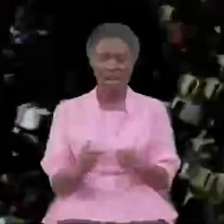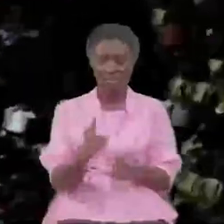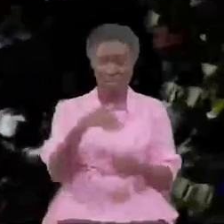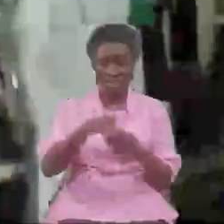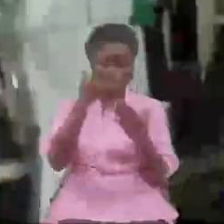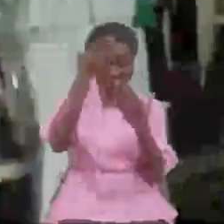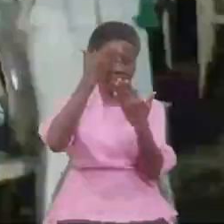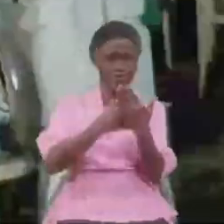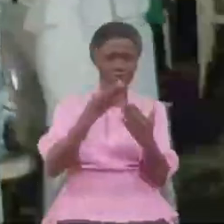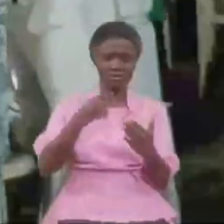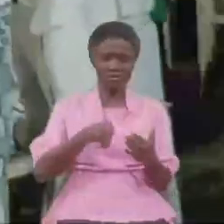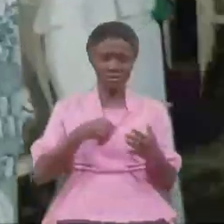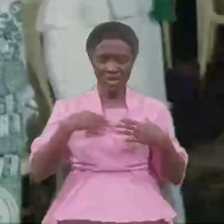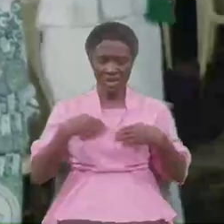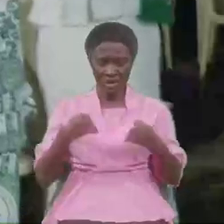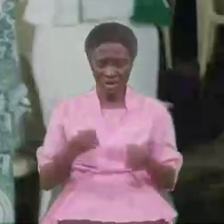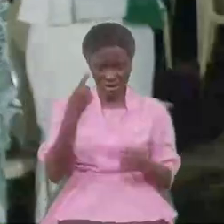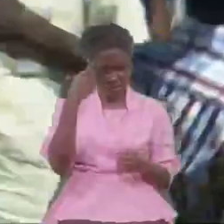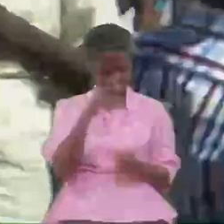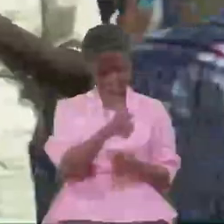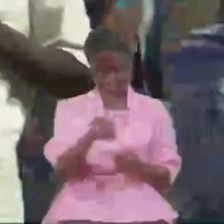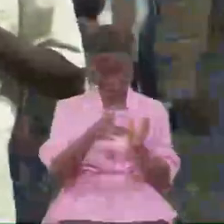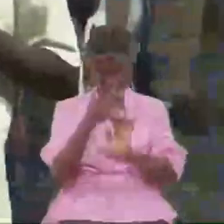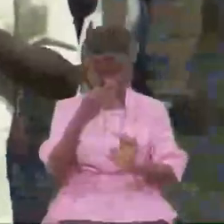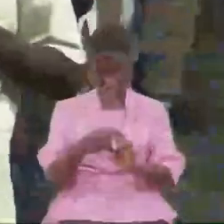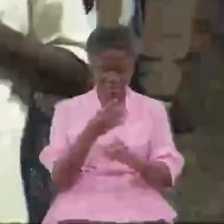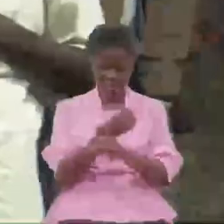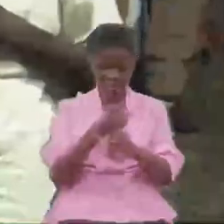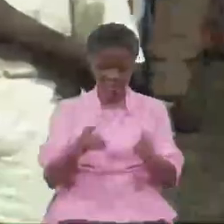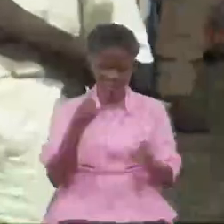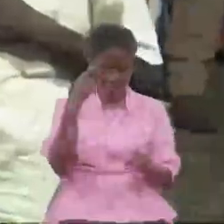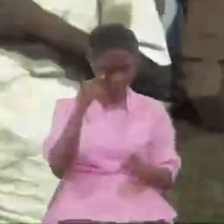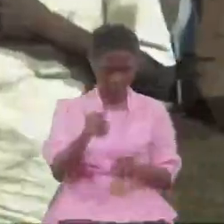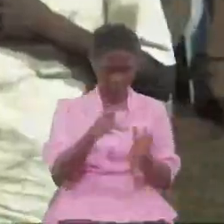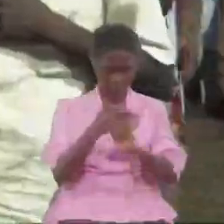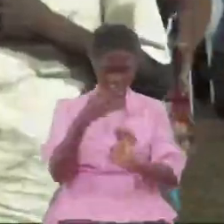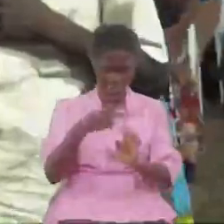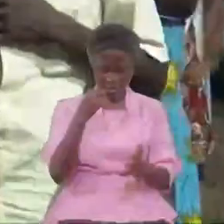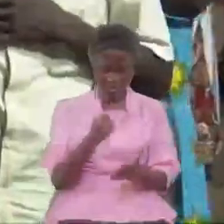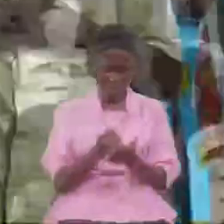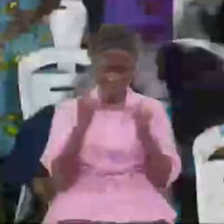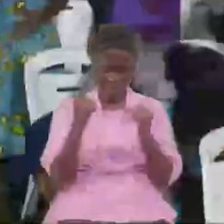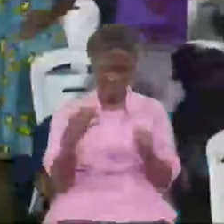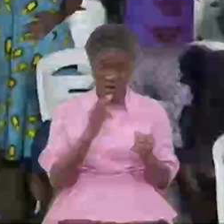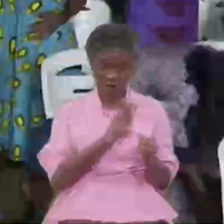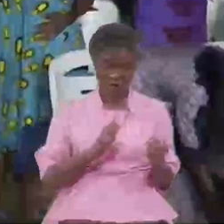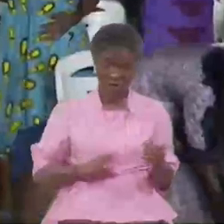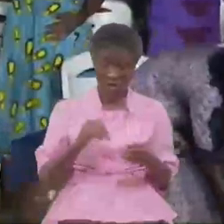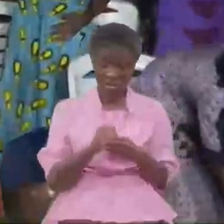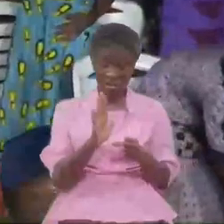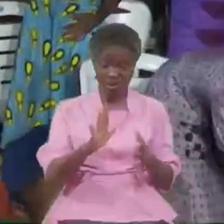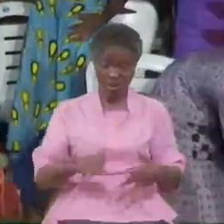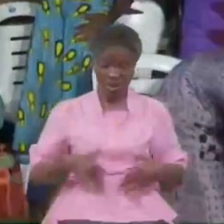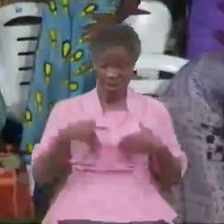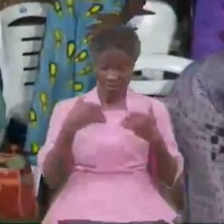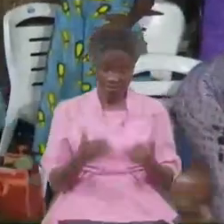la guérison pour vous, la délivrance pour vous, la puissance de Christ dans votre vie maintenant.